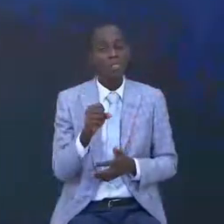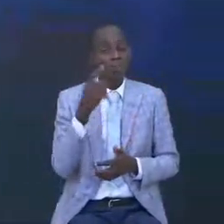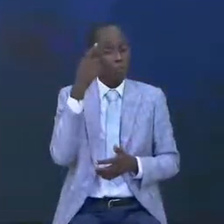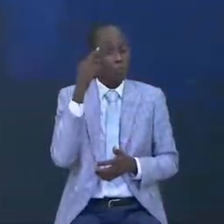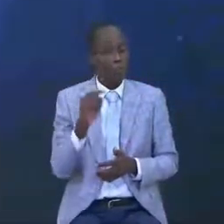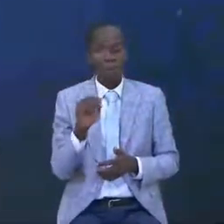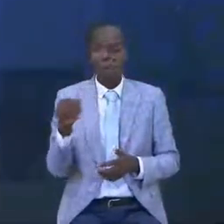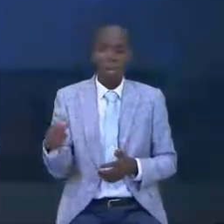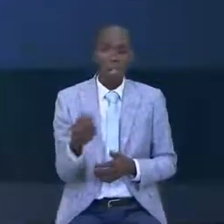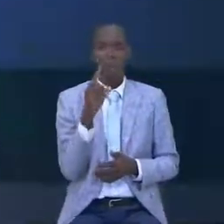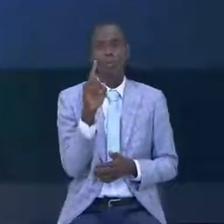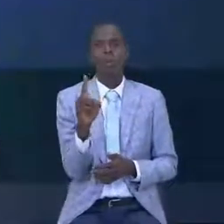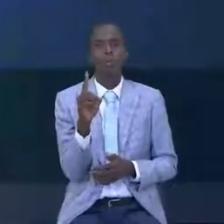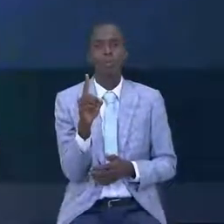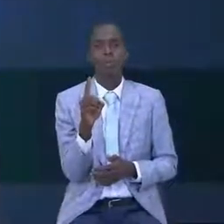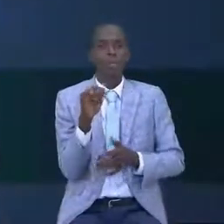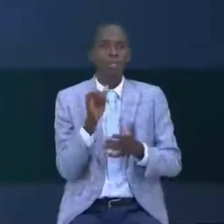verset 13.